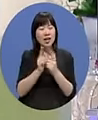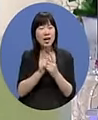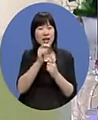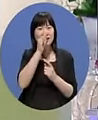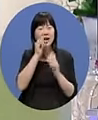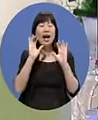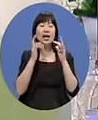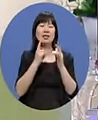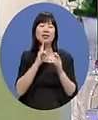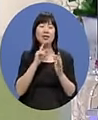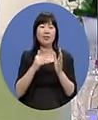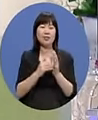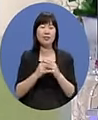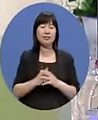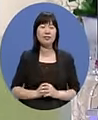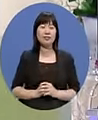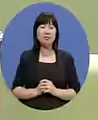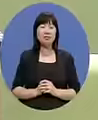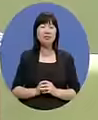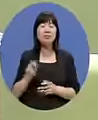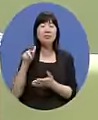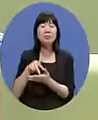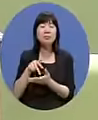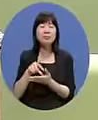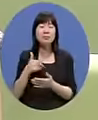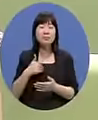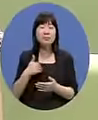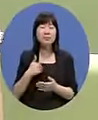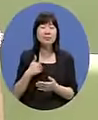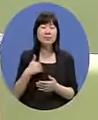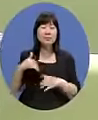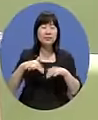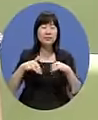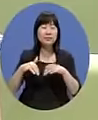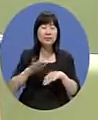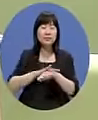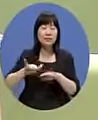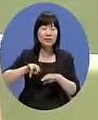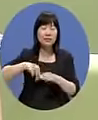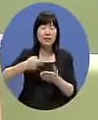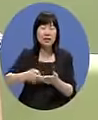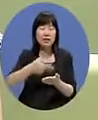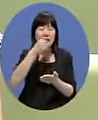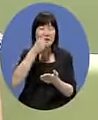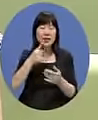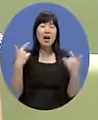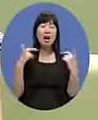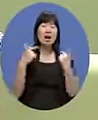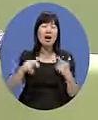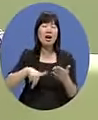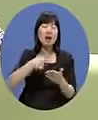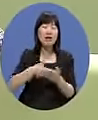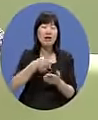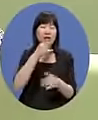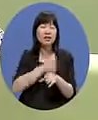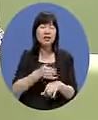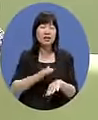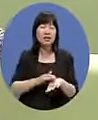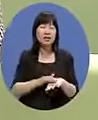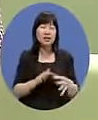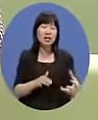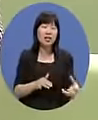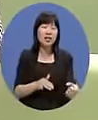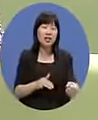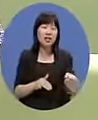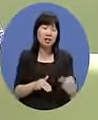있는 아이였어요. 그러세요? 네. 좀 어떤 면에서요? 네, 저는 저도 길거리 가다 잘 넘어지고요. 전 연례 행사였어요. 그리고 손에 이렇게 잡고